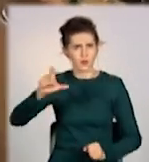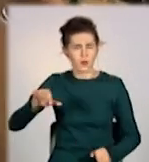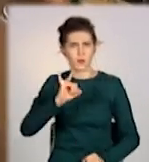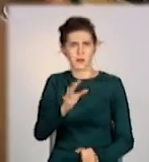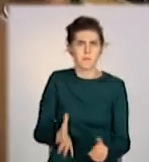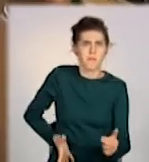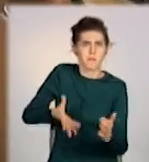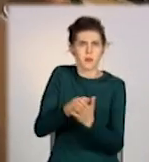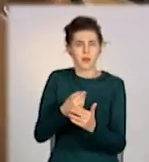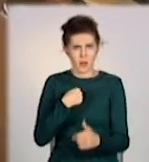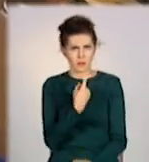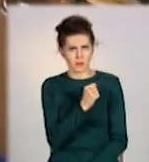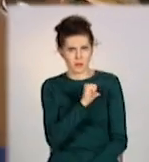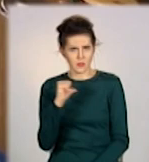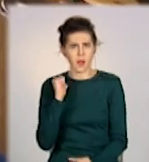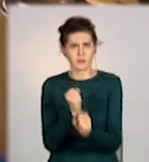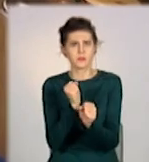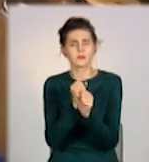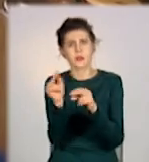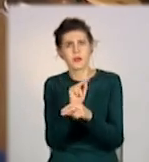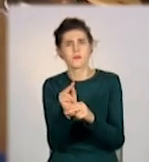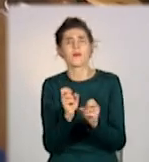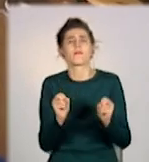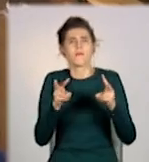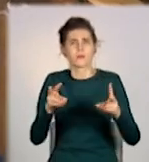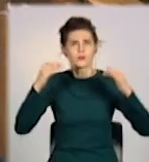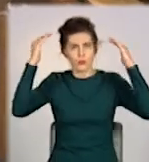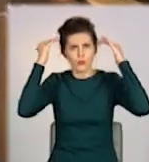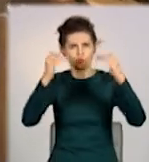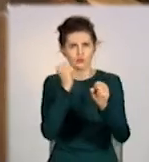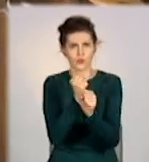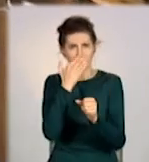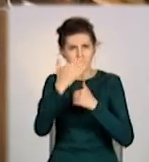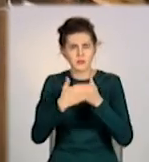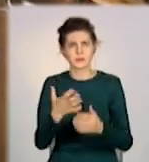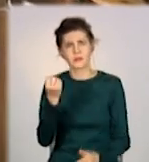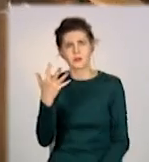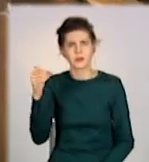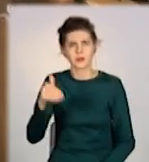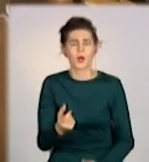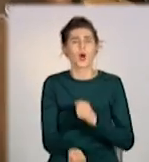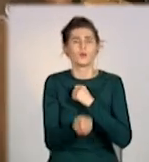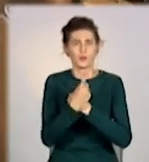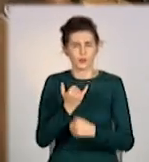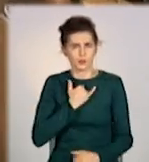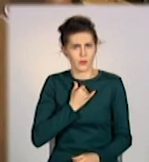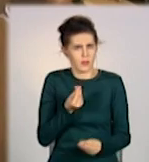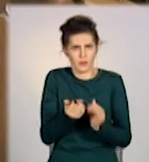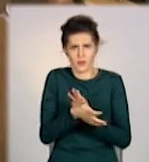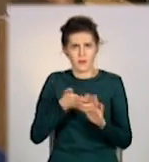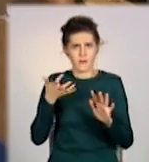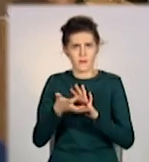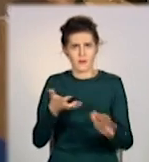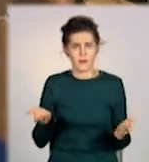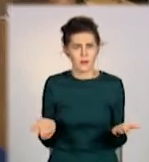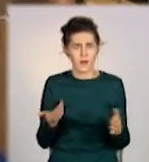себе, мне крышу восстановить одну, перекрыть. Мне минимум надо 15 тысяч. Я смогу при своих доходах? Мне и